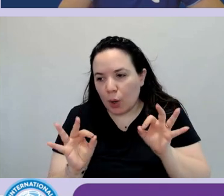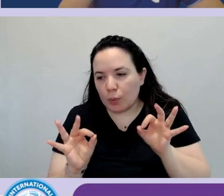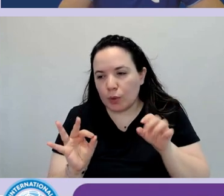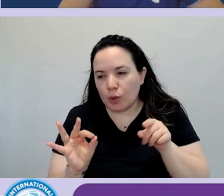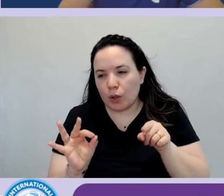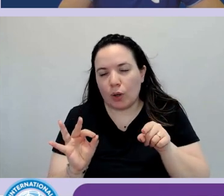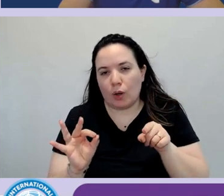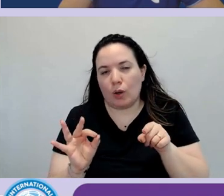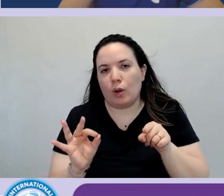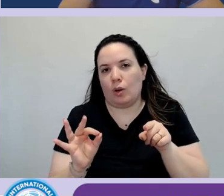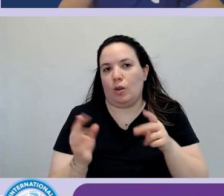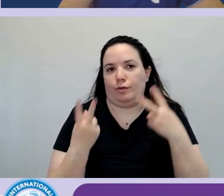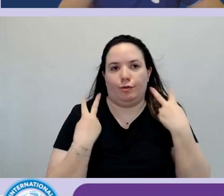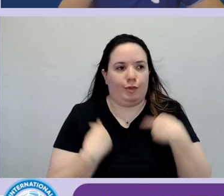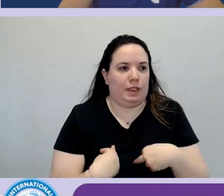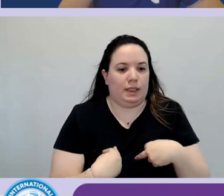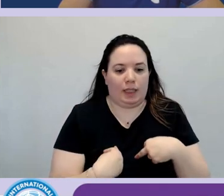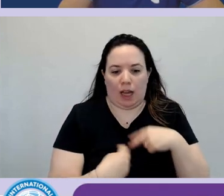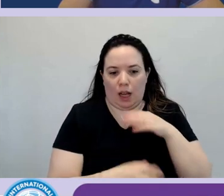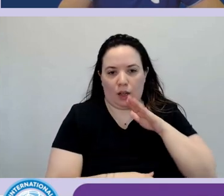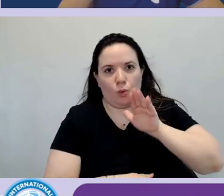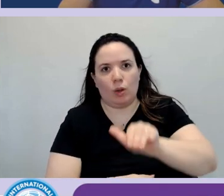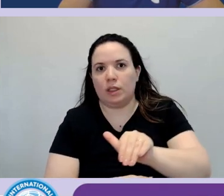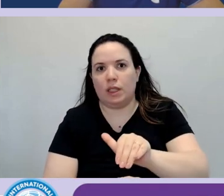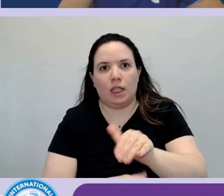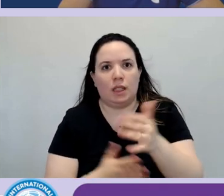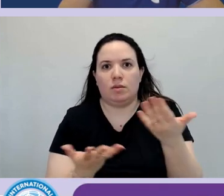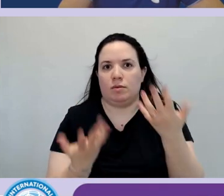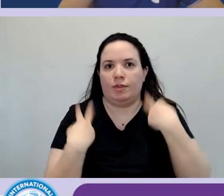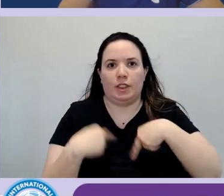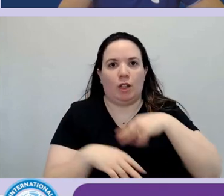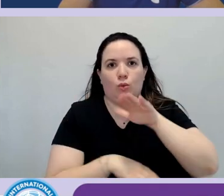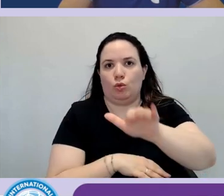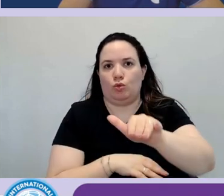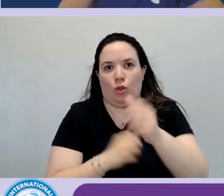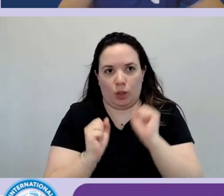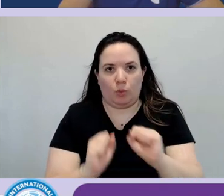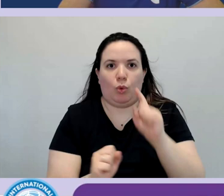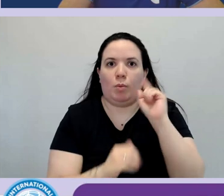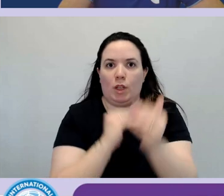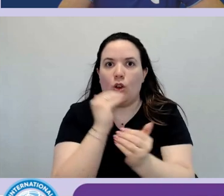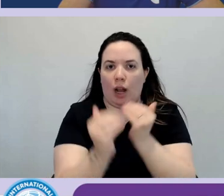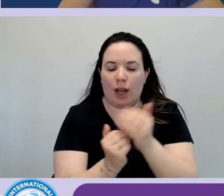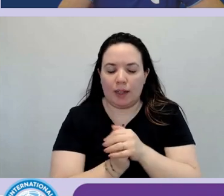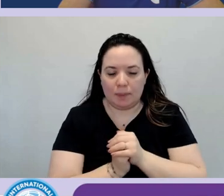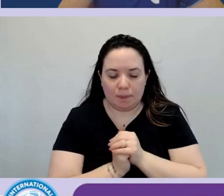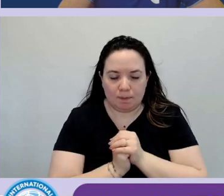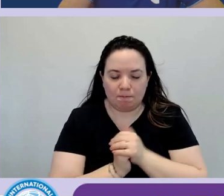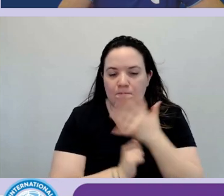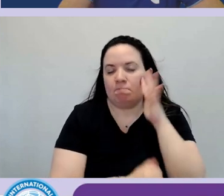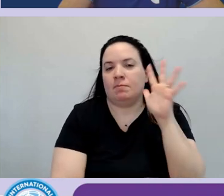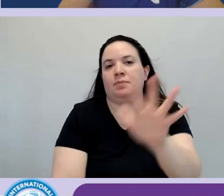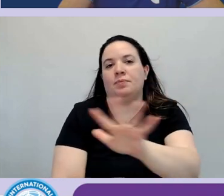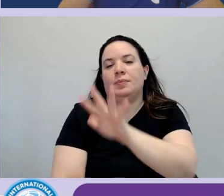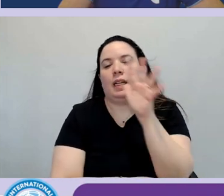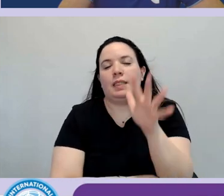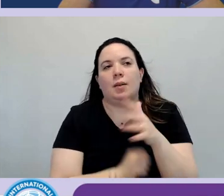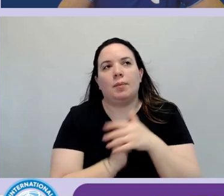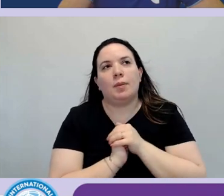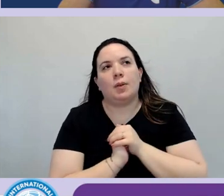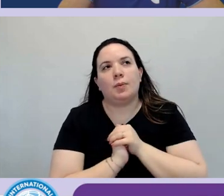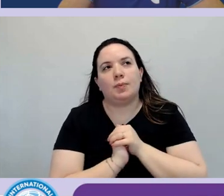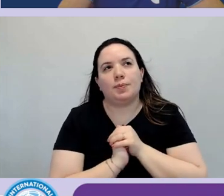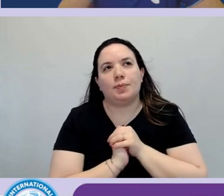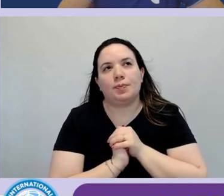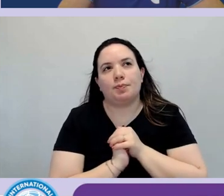vista proprio della vita quotidiana Insomma della vita di tutti i giorni per esempio in un'applicazione